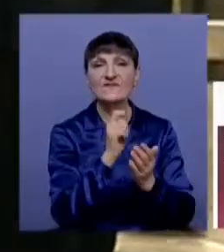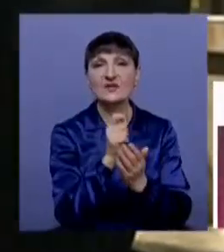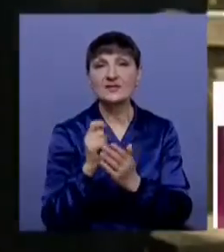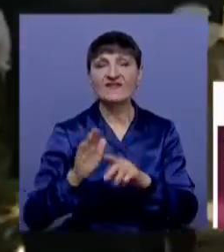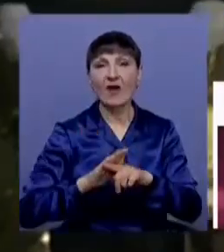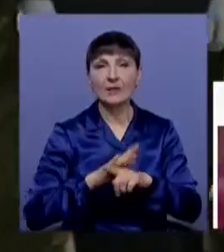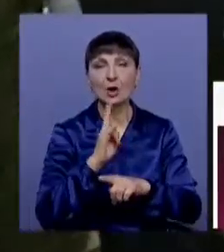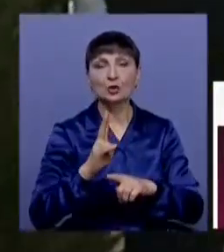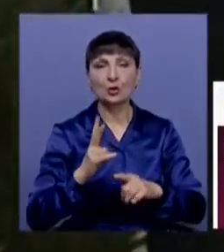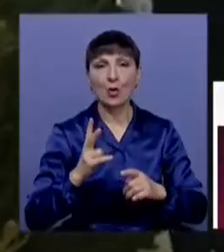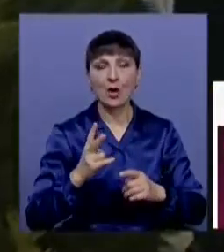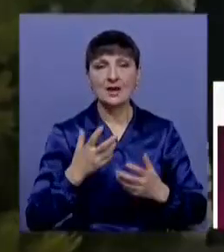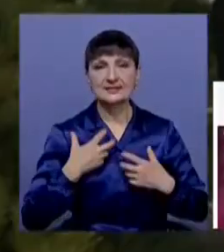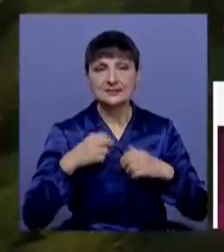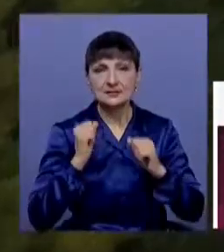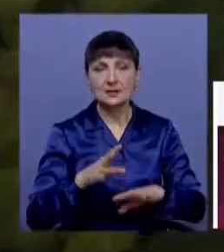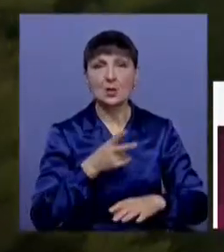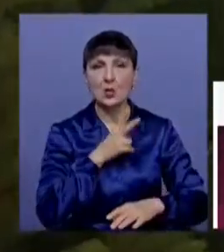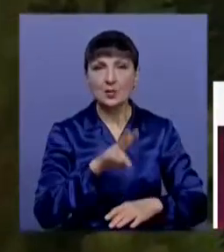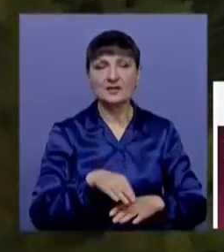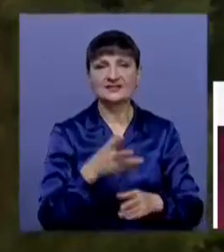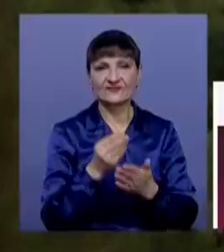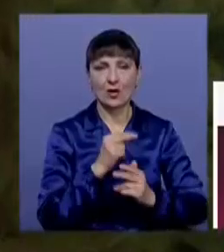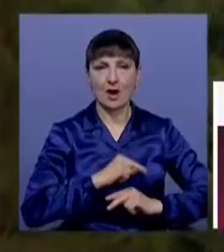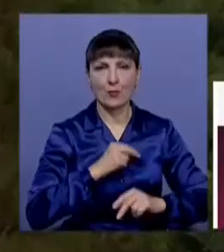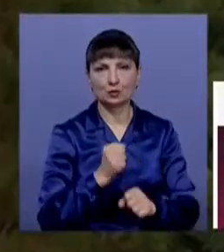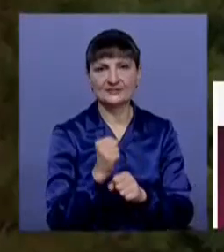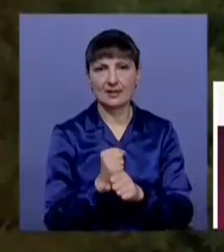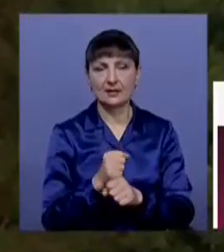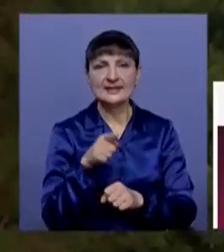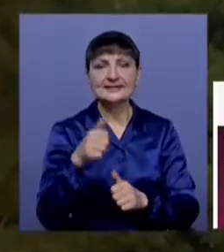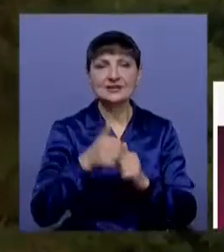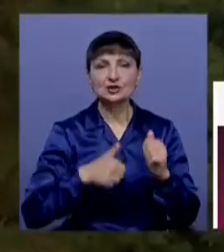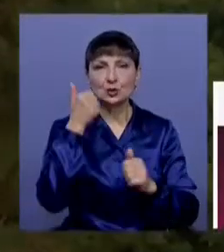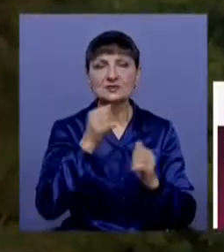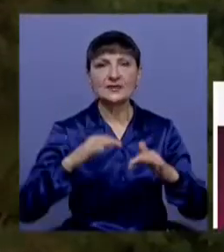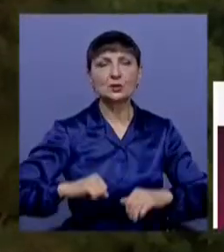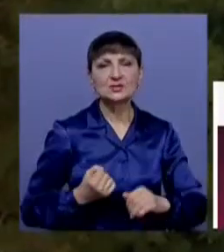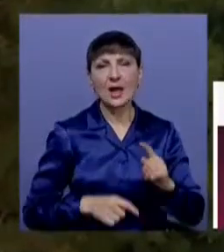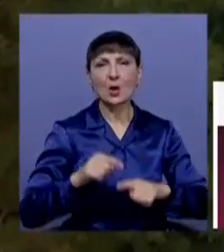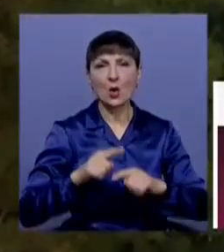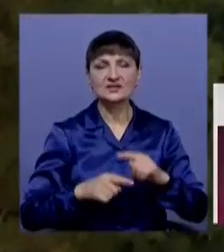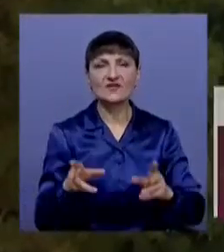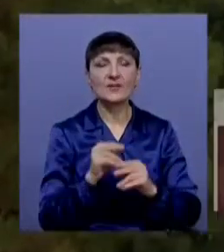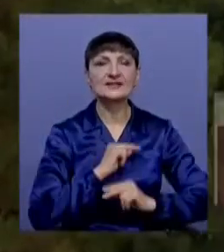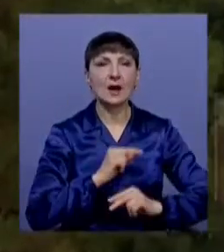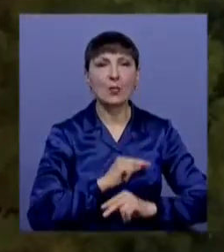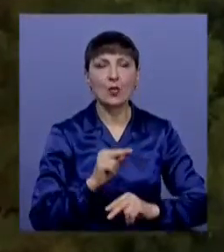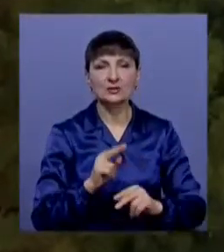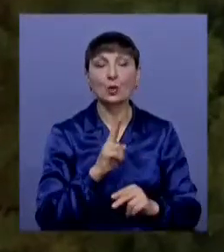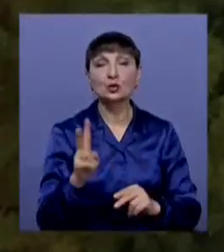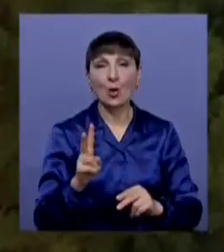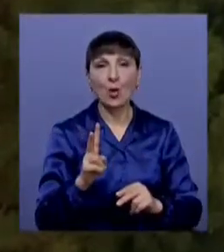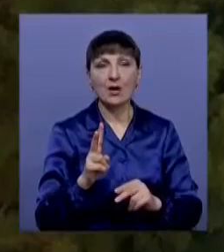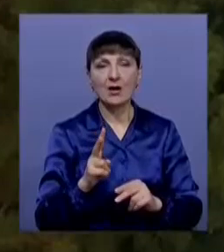фамилии тех, кто отдал свои жизни, выполняя профессиональный долг. Ежегодно здесь собираются друзья, родственники, коллеги и сослуживцы тех,